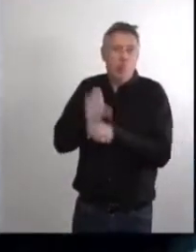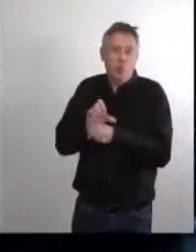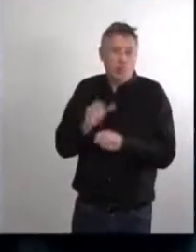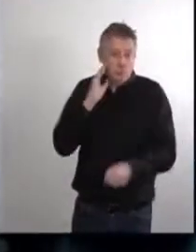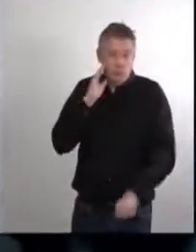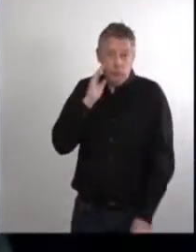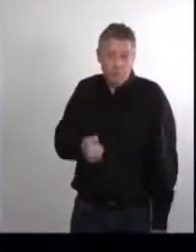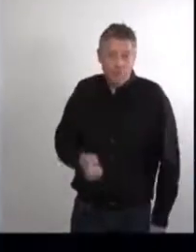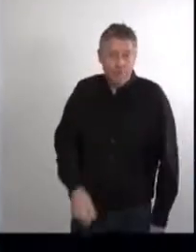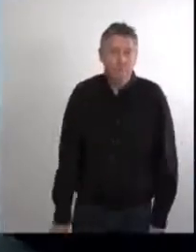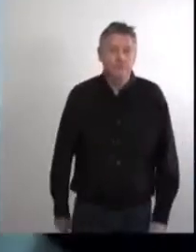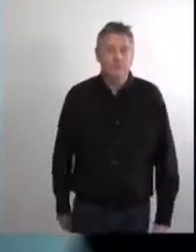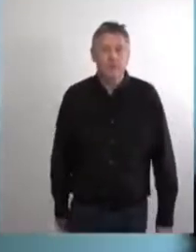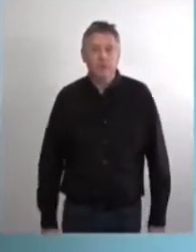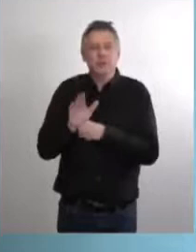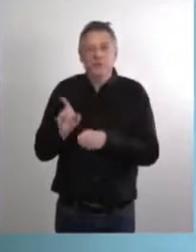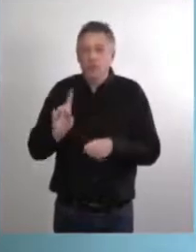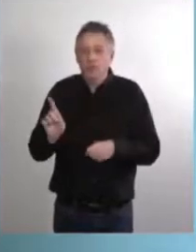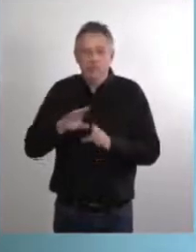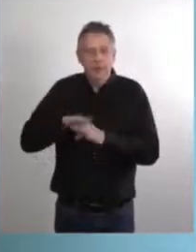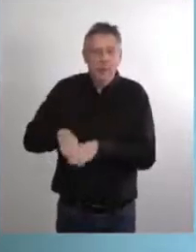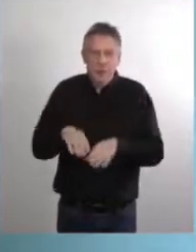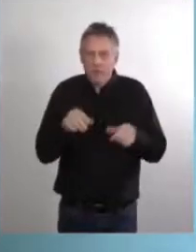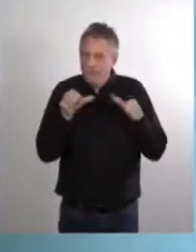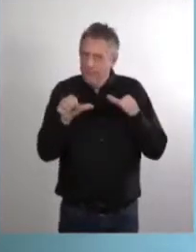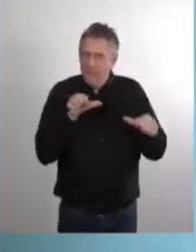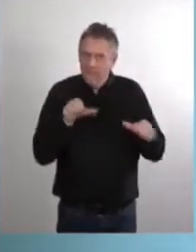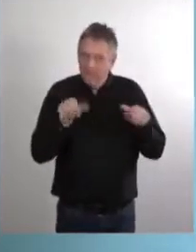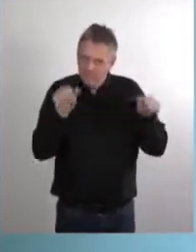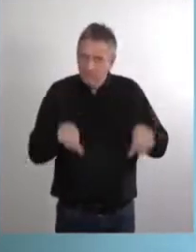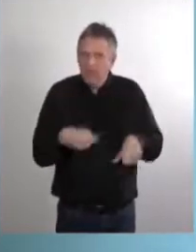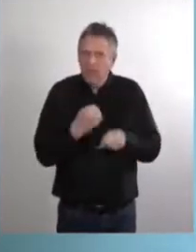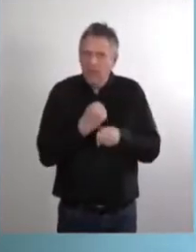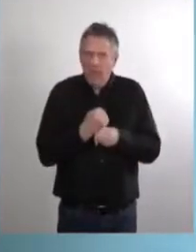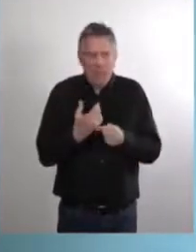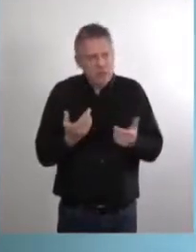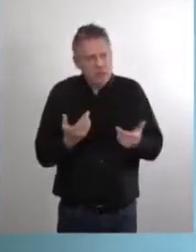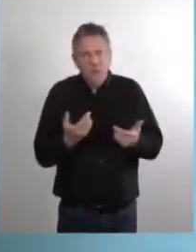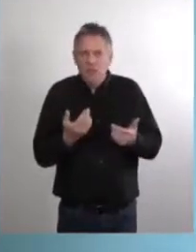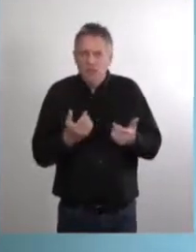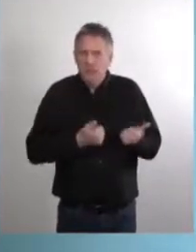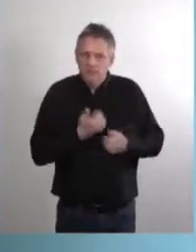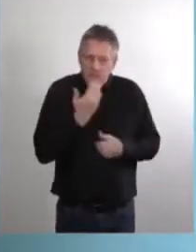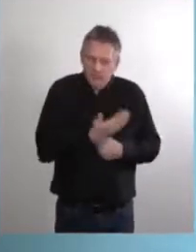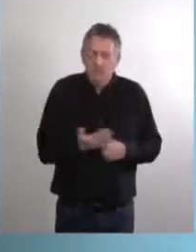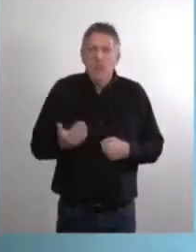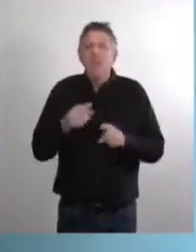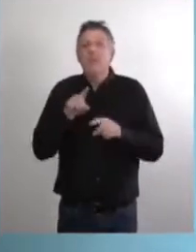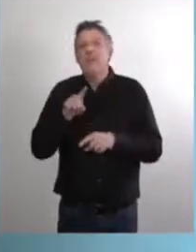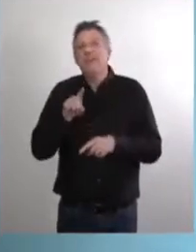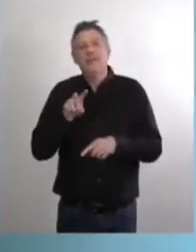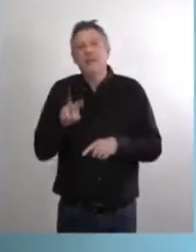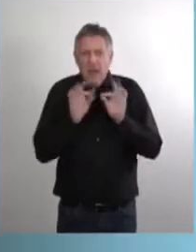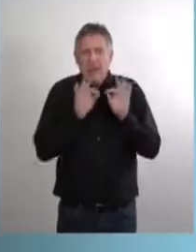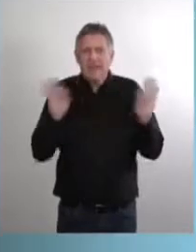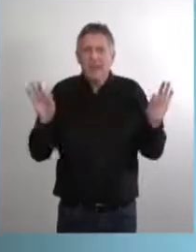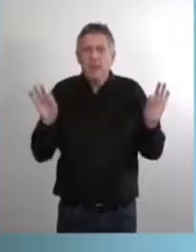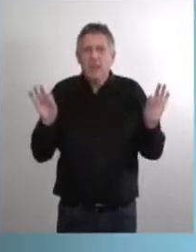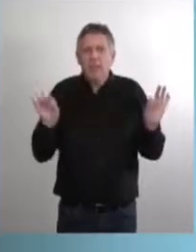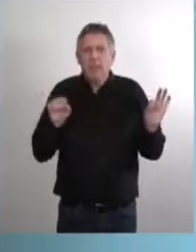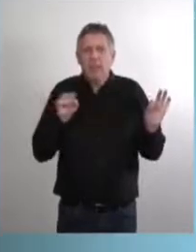je voudrais remercier les services d'abord pour le document, non pas la plaquette commerciale que